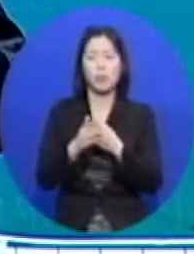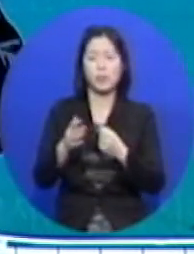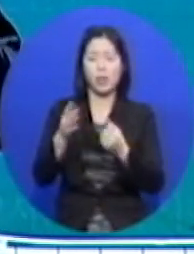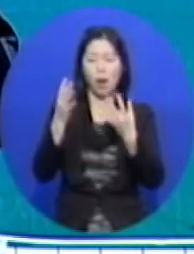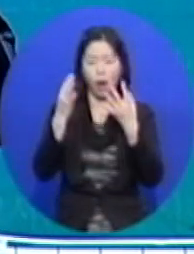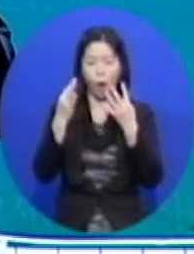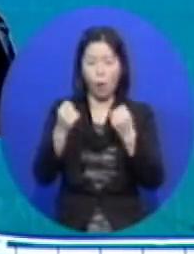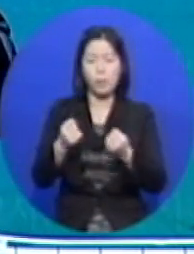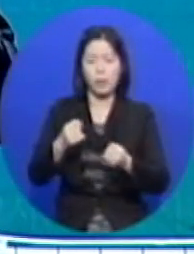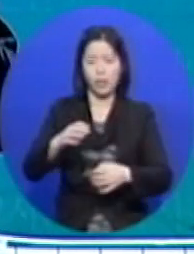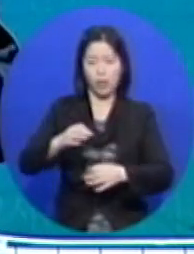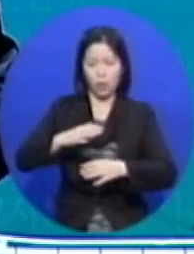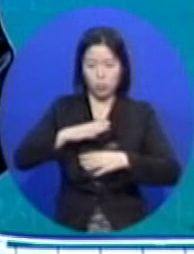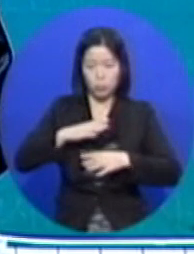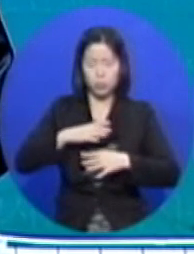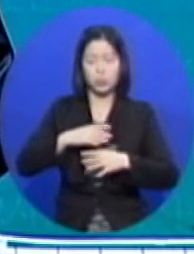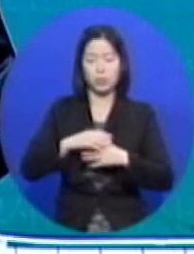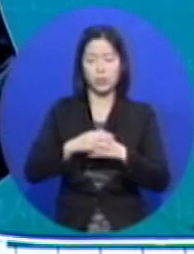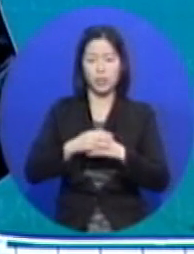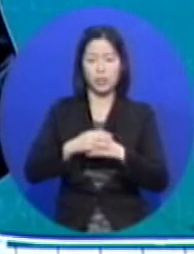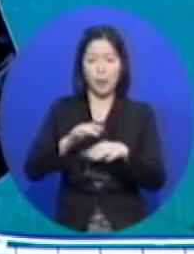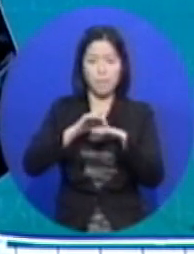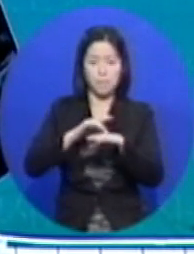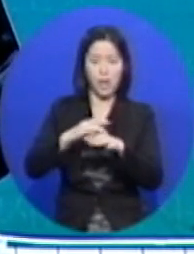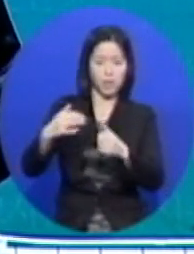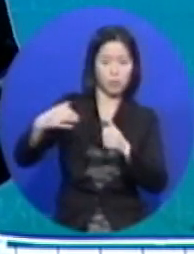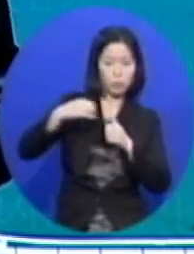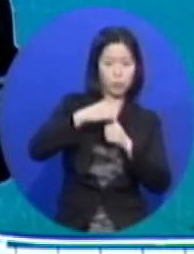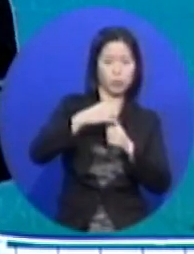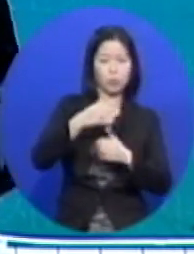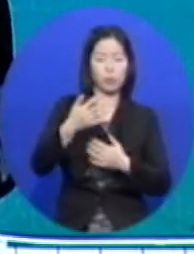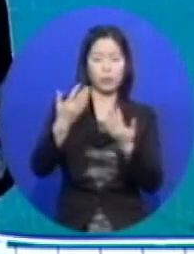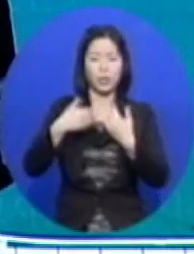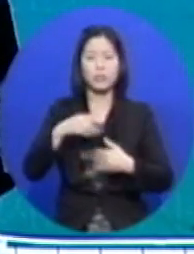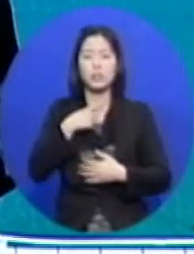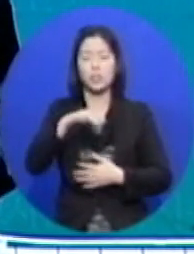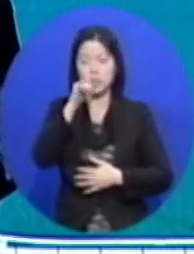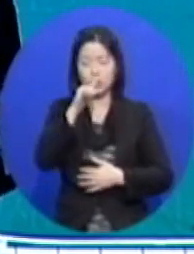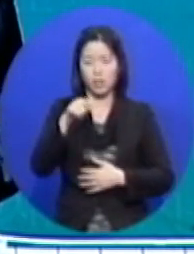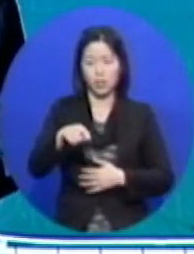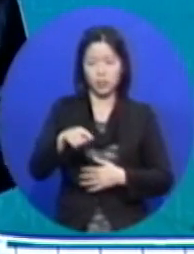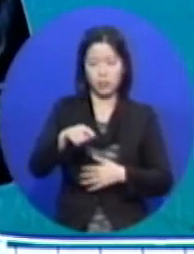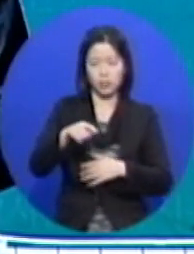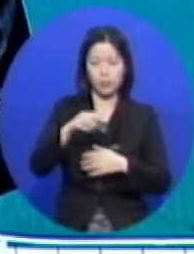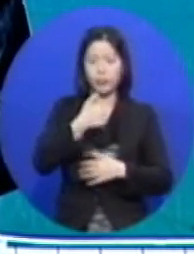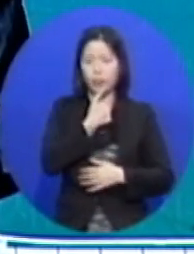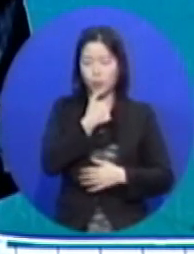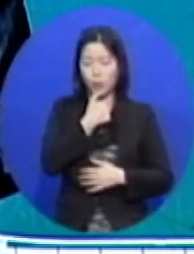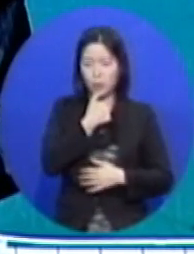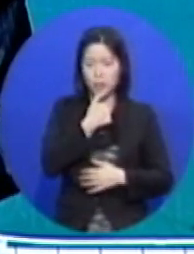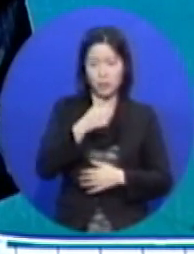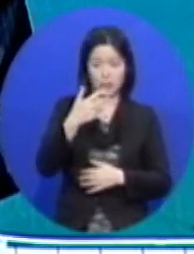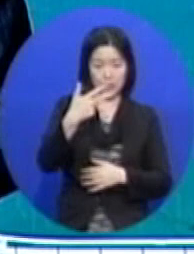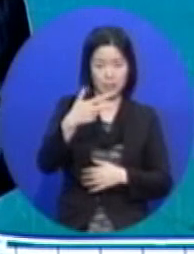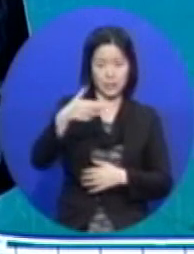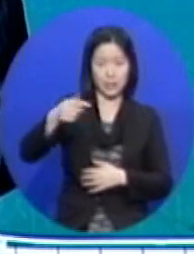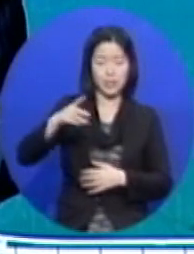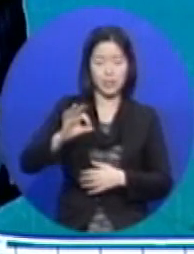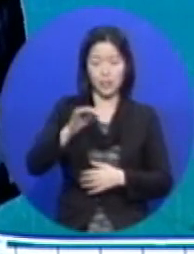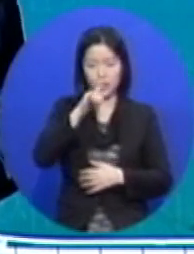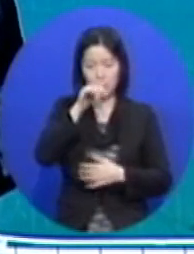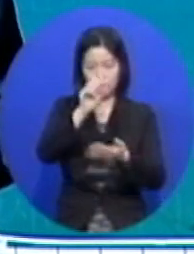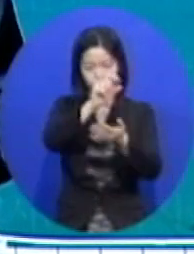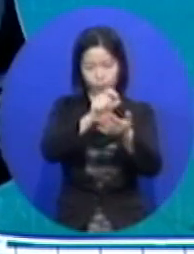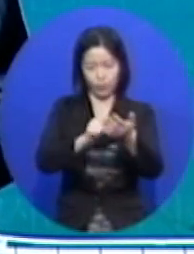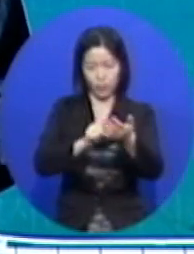무섭게 마귀의 공격을 받았는지 그 처절한 기록이 로마서 7장에 나옵니다 로마서